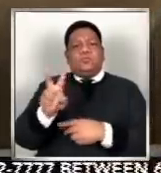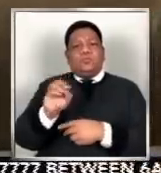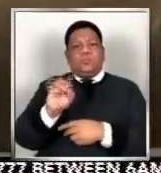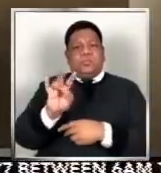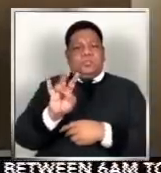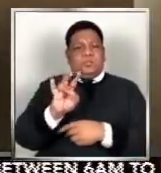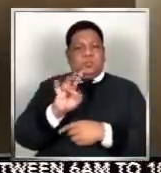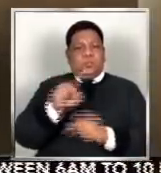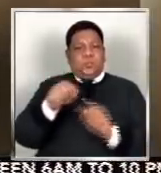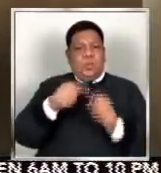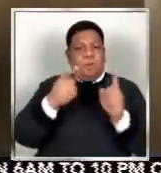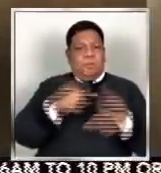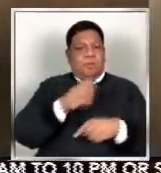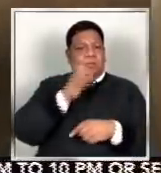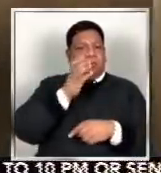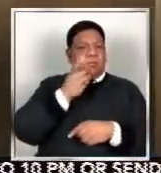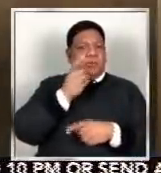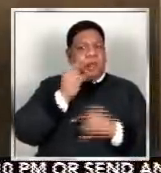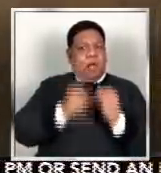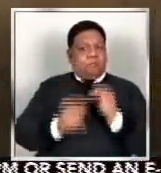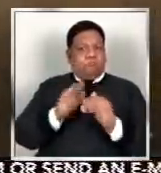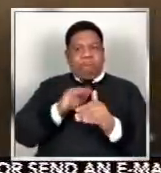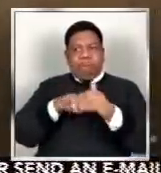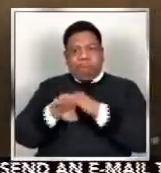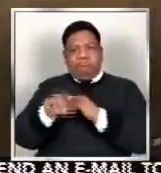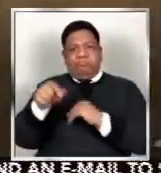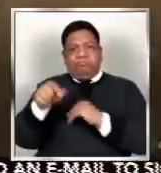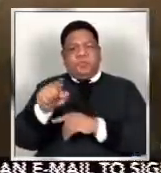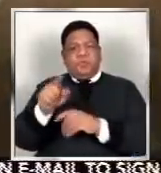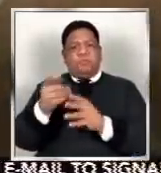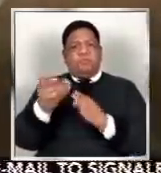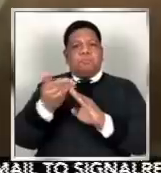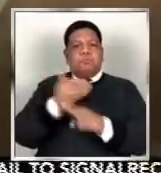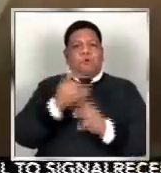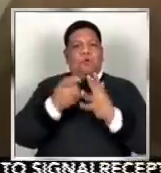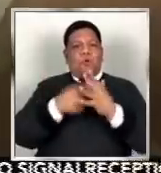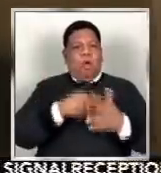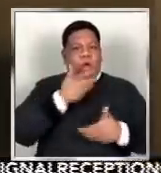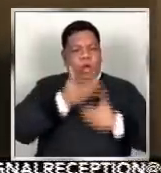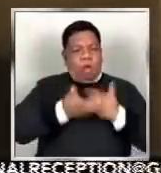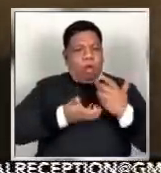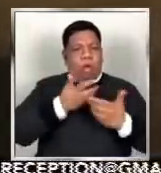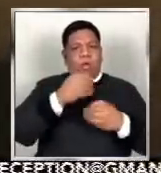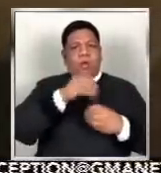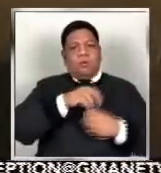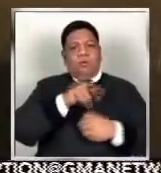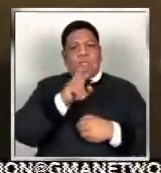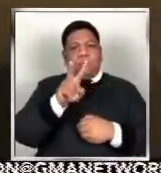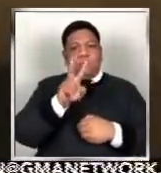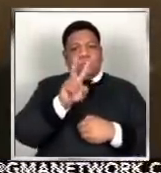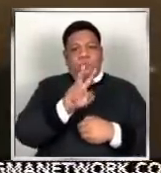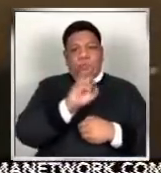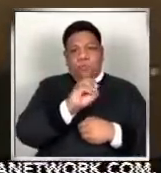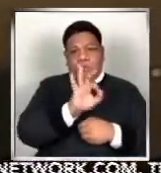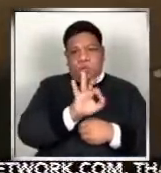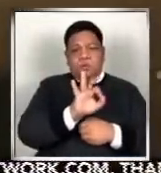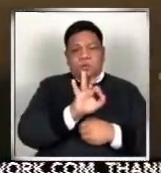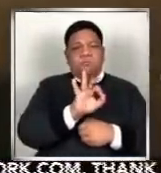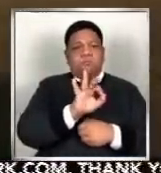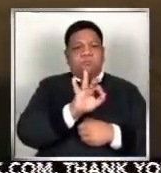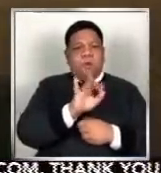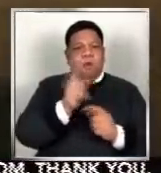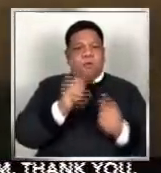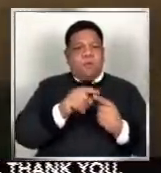doon bago raw ito mag-umpisang magsusuka nang mas madalas sa Room 2209 hanggang makitang walang malay